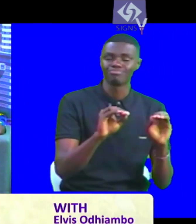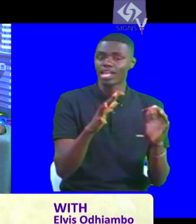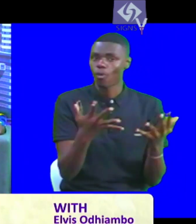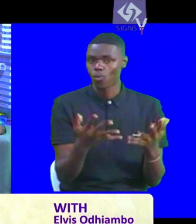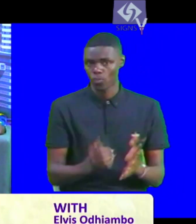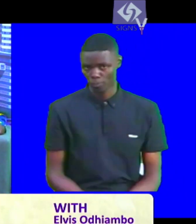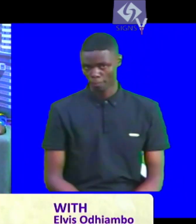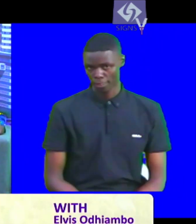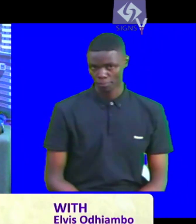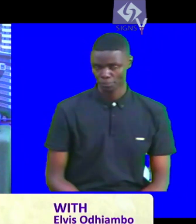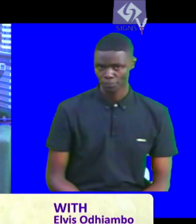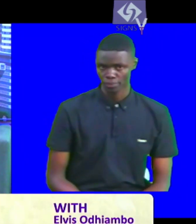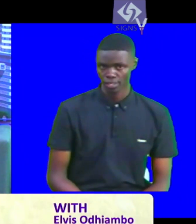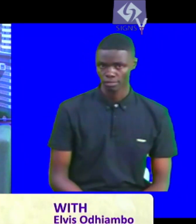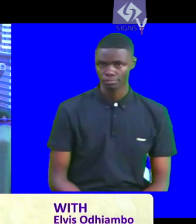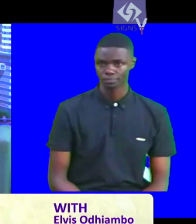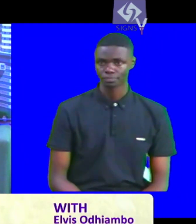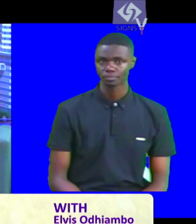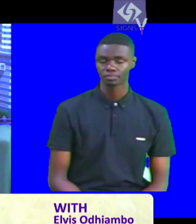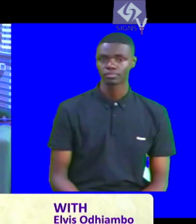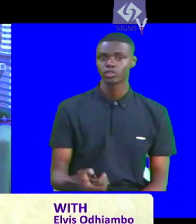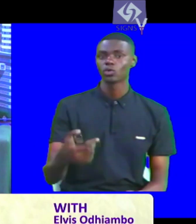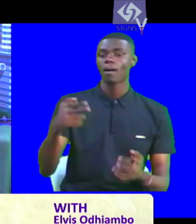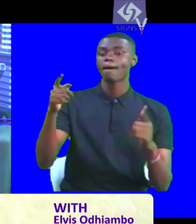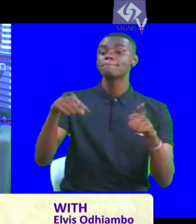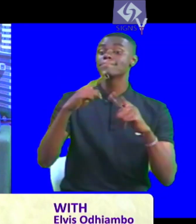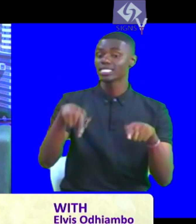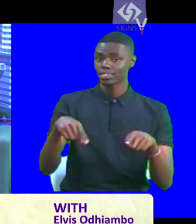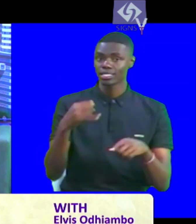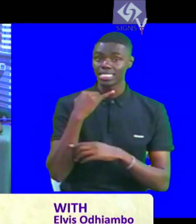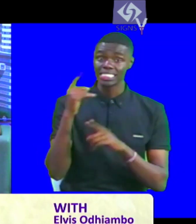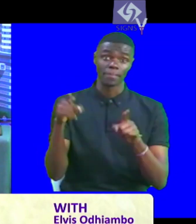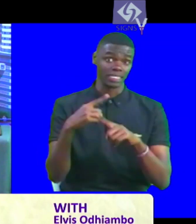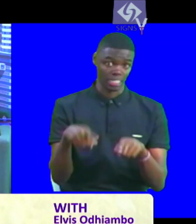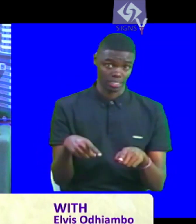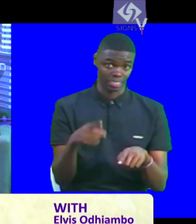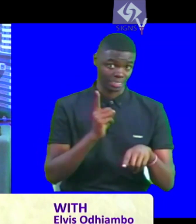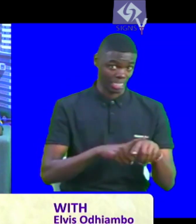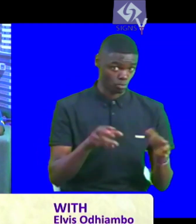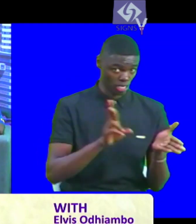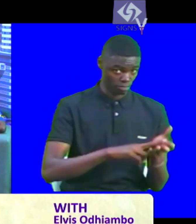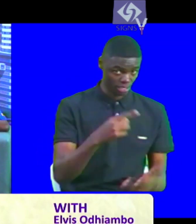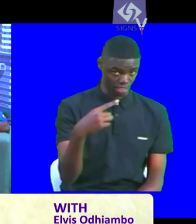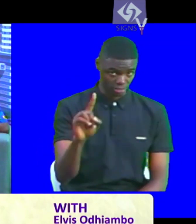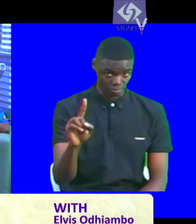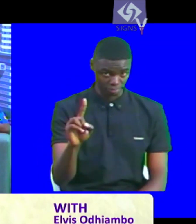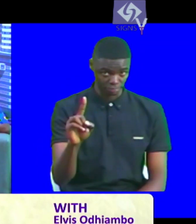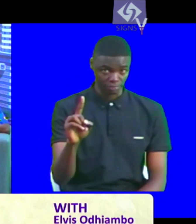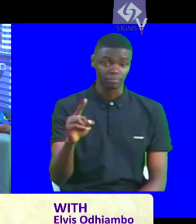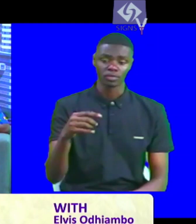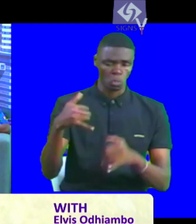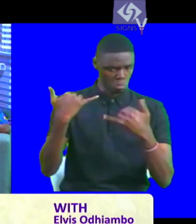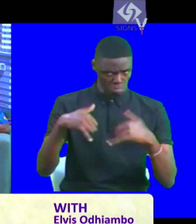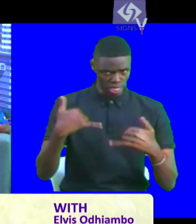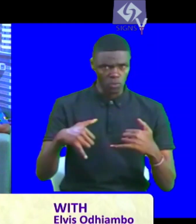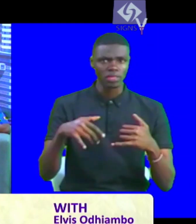kushinda? Ajua kitu ya kwanza cha niseme, makosa inahesabiwa ni makosa sasa, ile time umerudia. Ndio hiyo sasa. Tushacheza